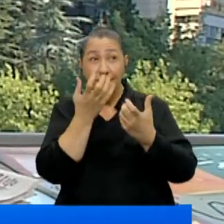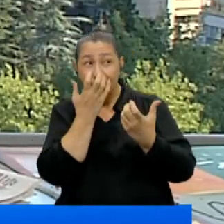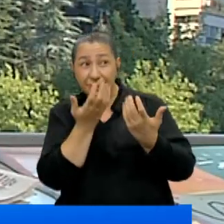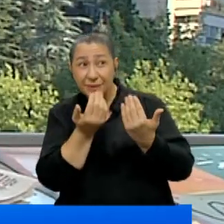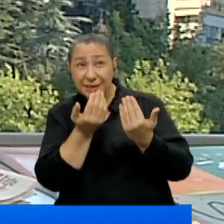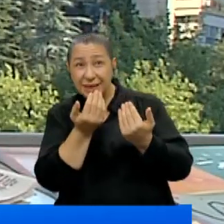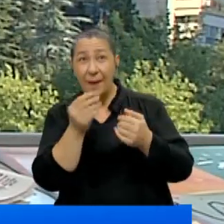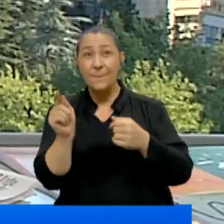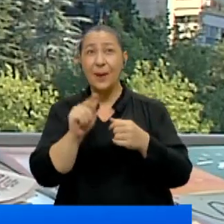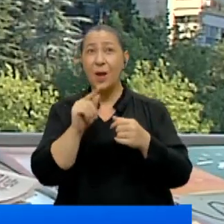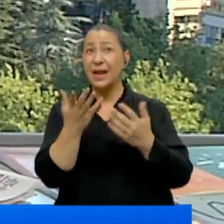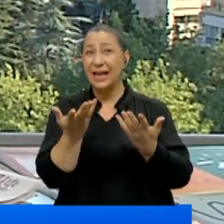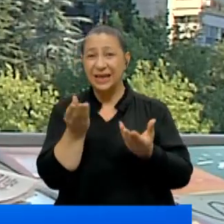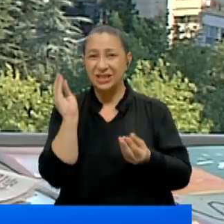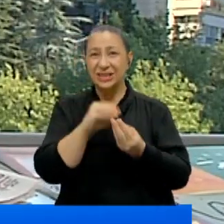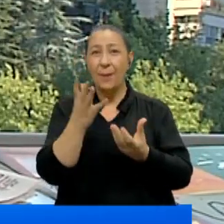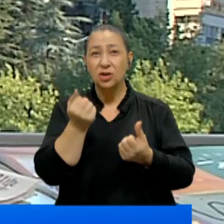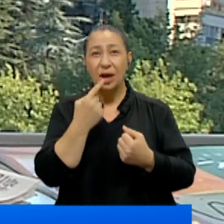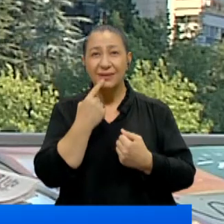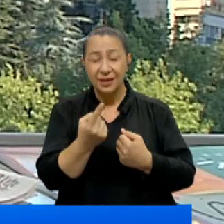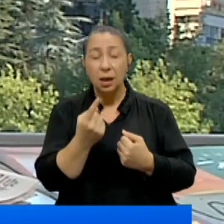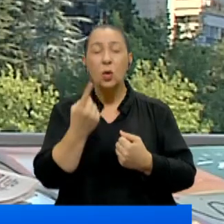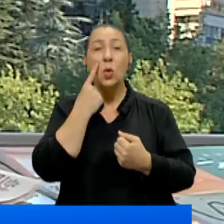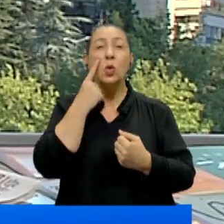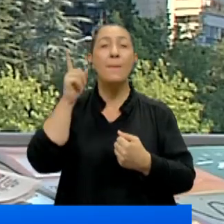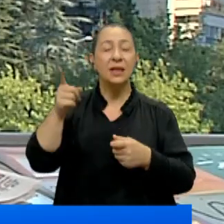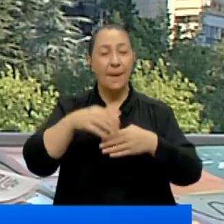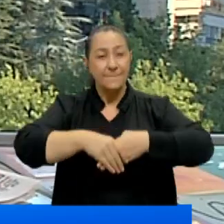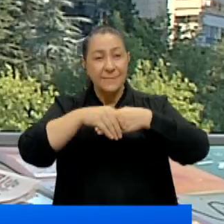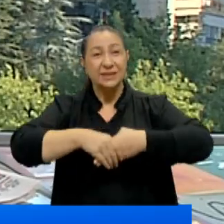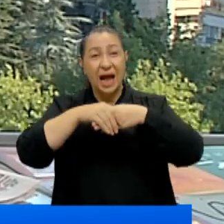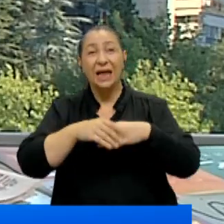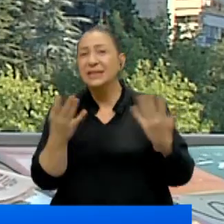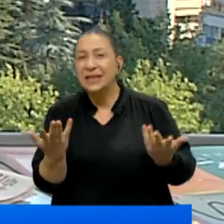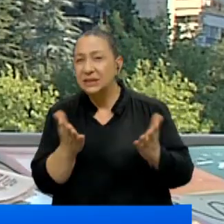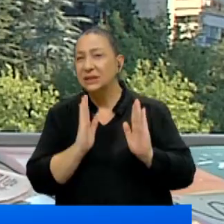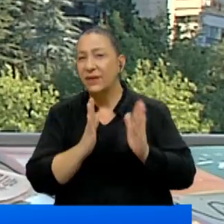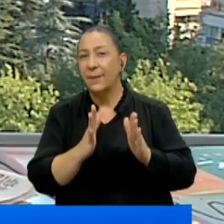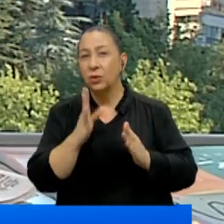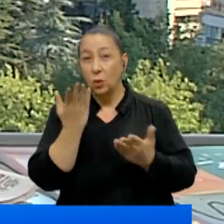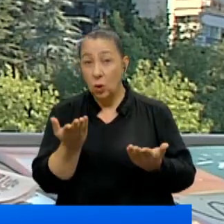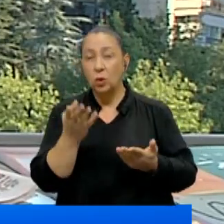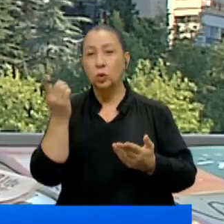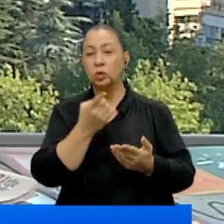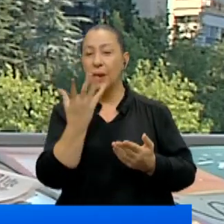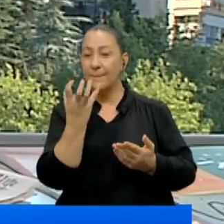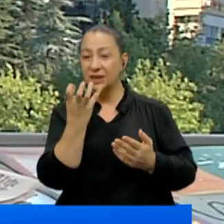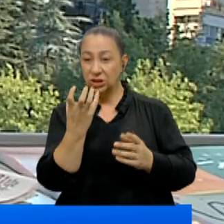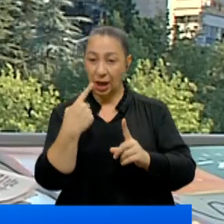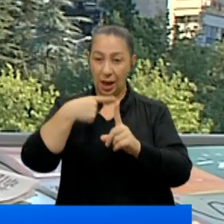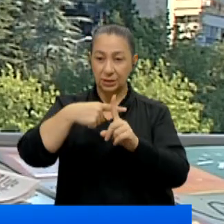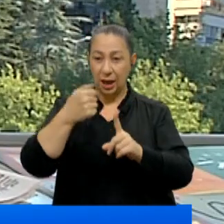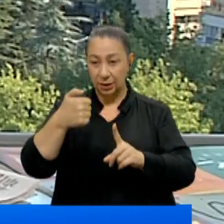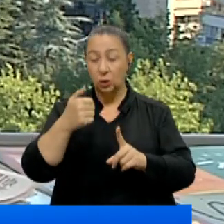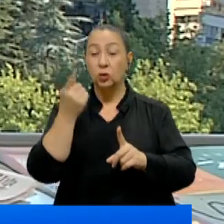acaba memurlar ne kadar zam alacaklar? Hükümetle pazarlıklar nasıl devam ediyor diye. %5 artı 6,